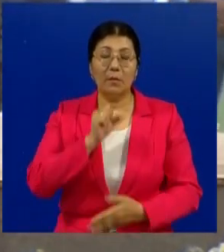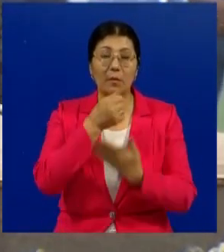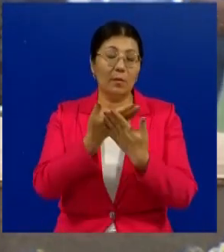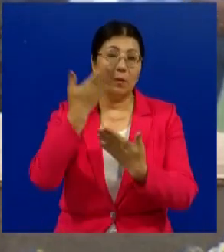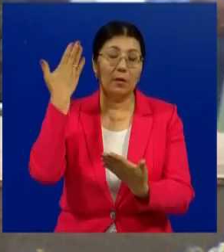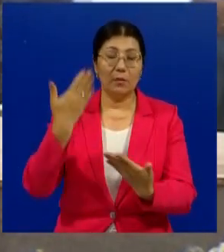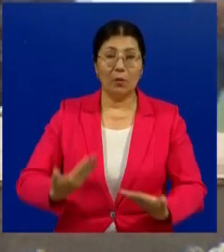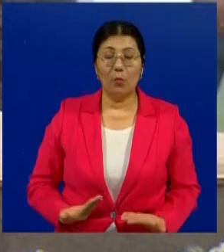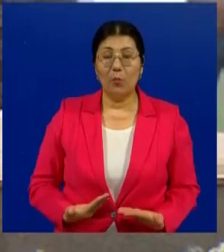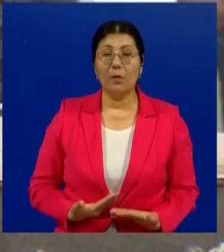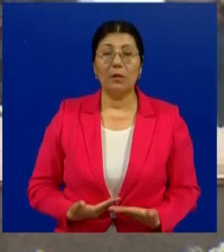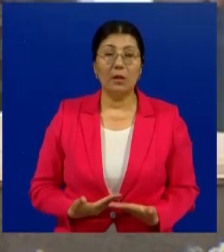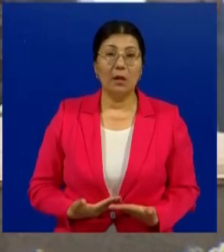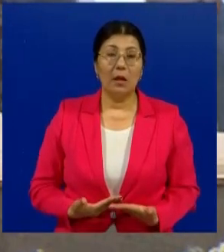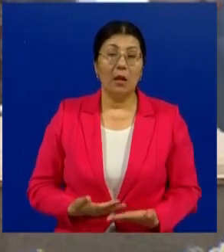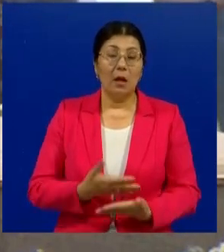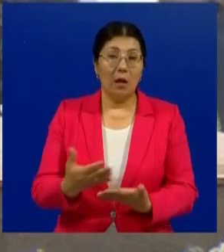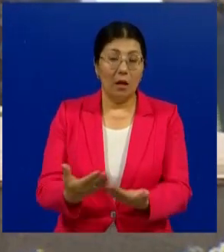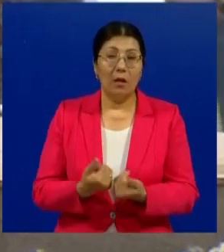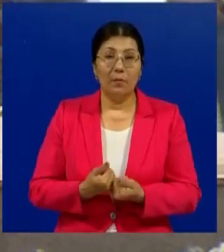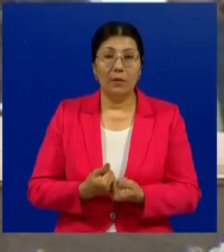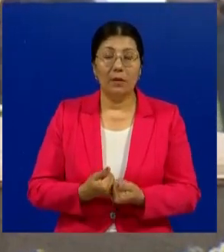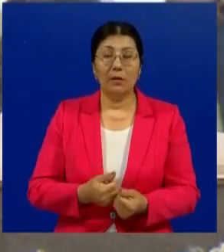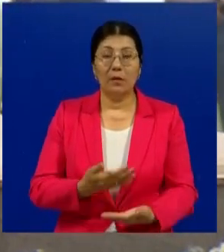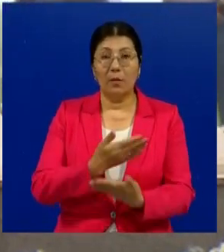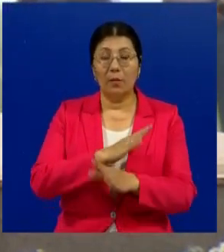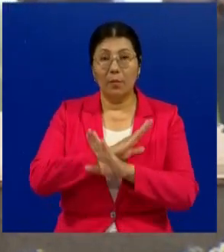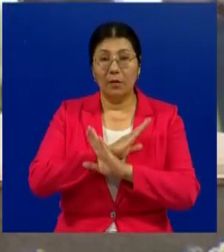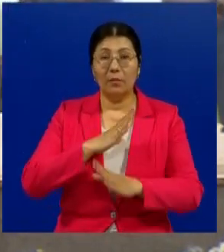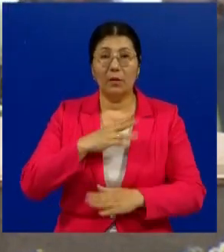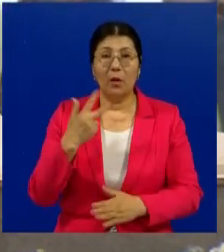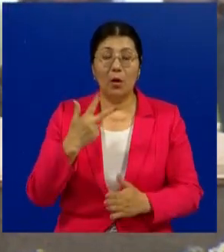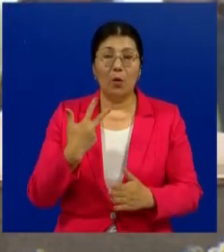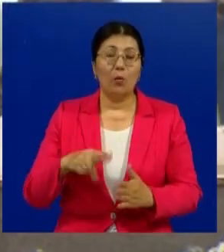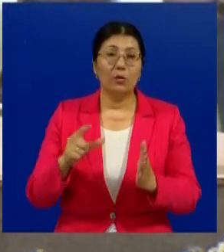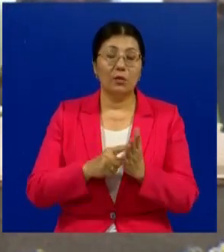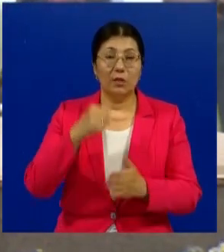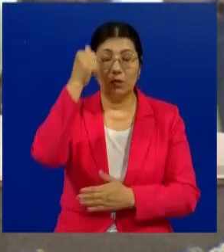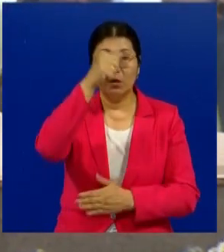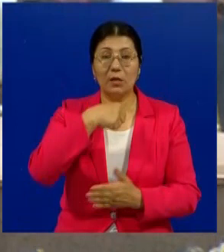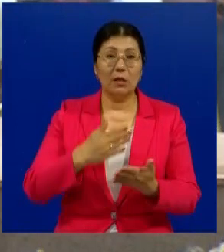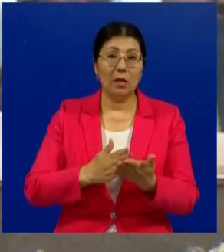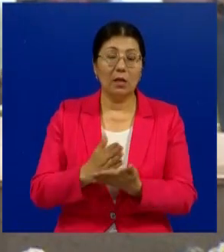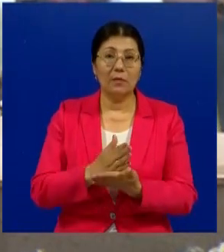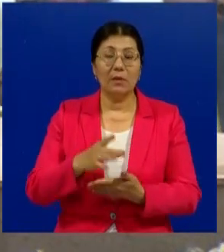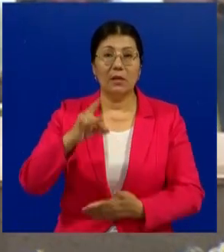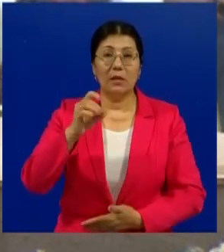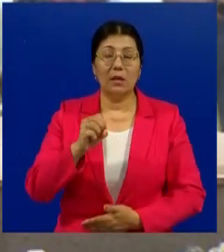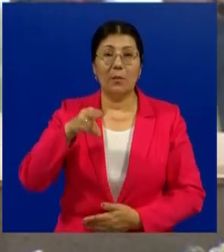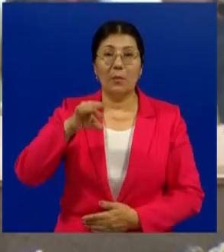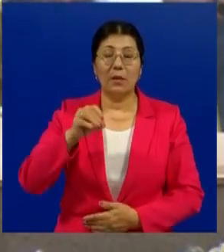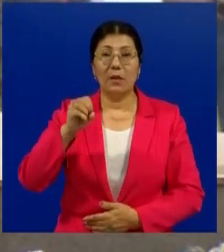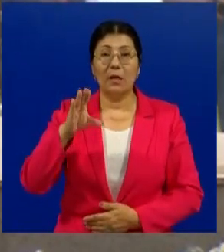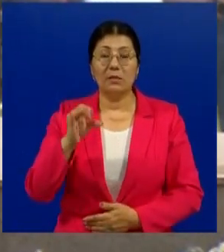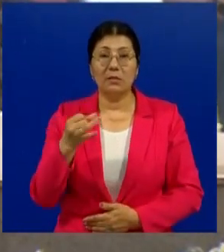аталарымызды өмірден алып кетті. Оған қоса 37 жылғы саяси қуғын сүргінге ұшыраған